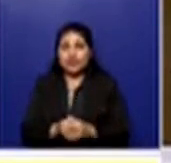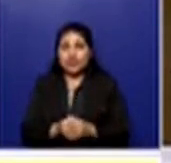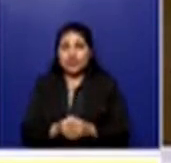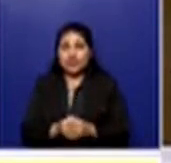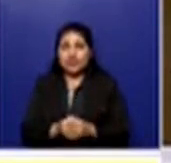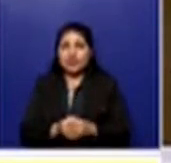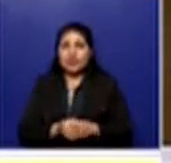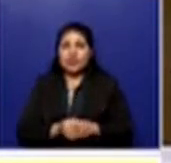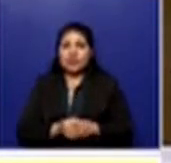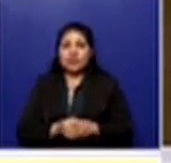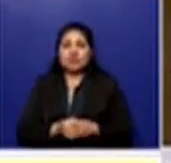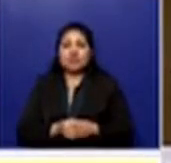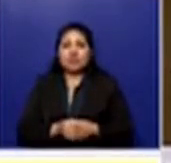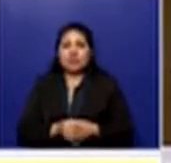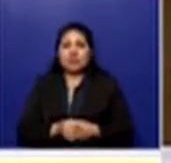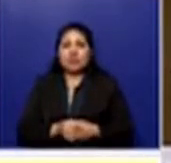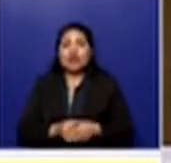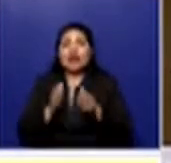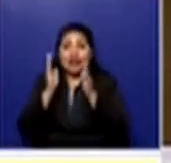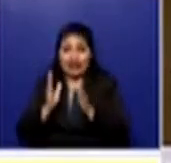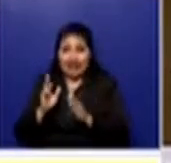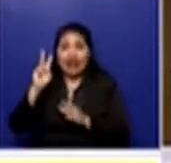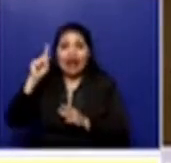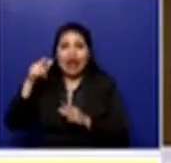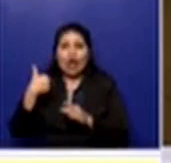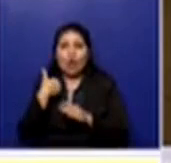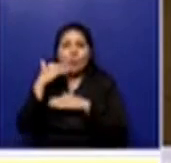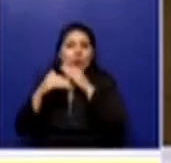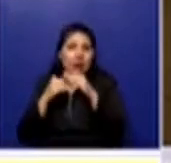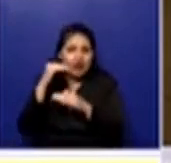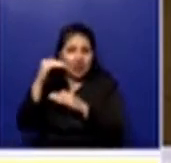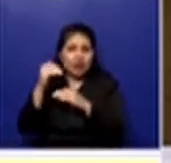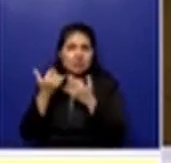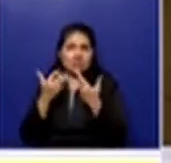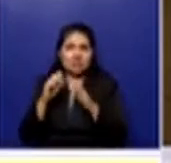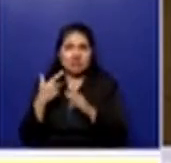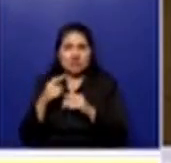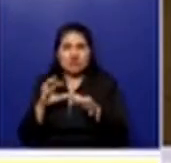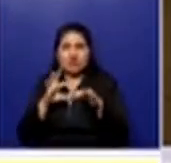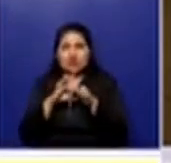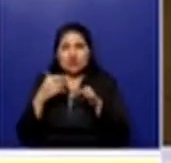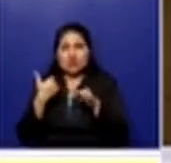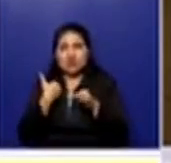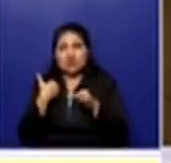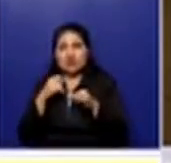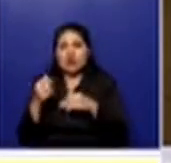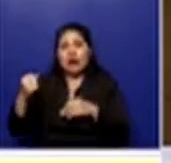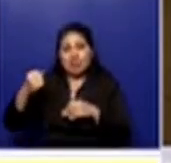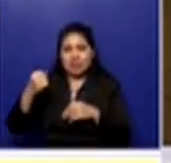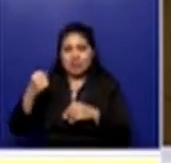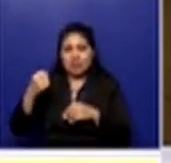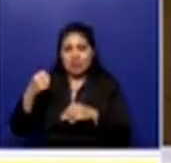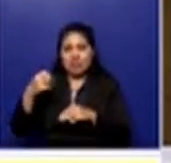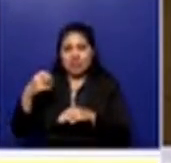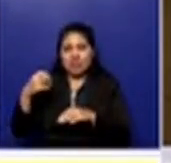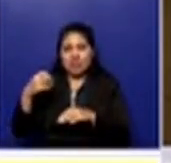การพัฒนานักข่าวพลเมืองเพื่อให้รับให้ทันกับประเด็นเรื่องของการกระจายอำนาจและการเลือกตั้งท้องถิ่นนะค